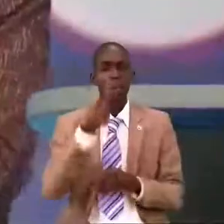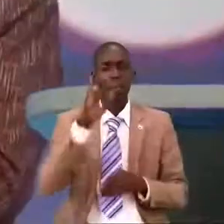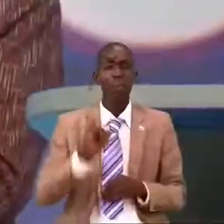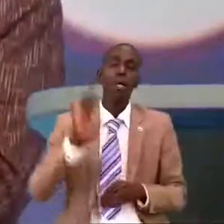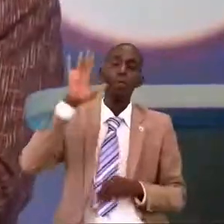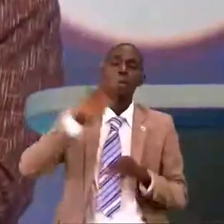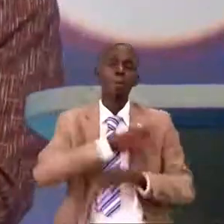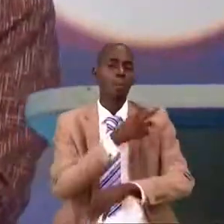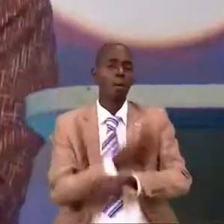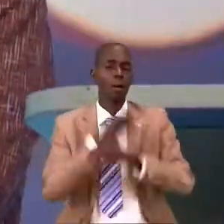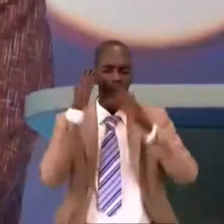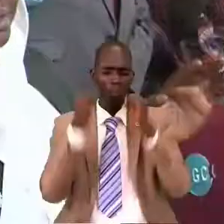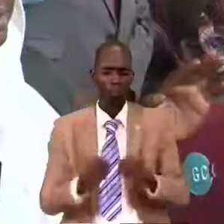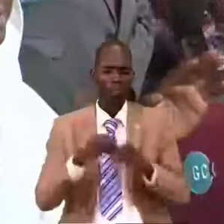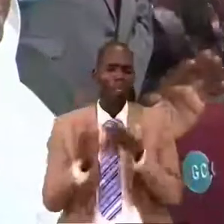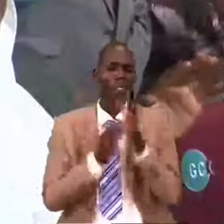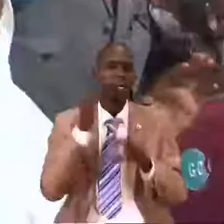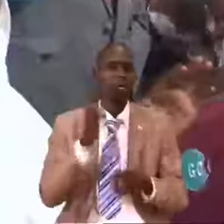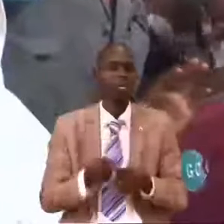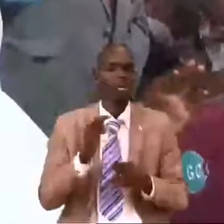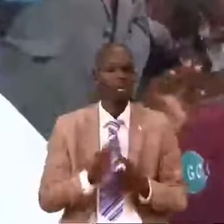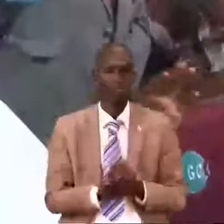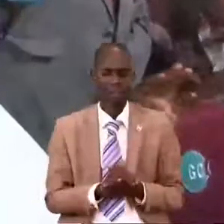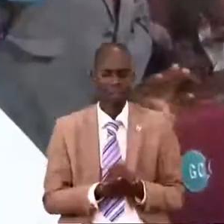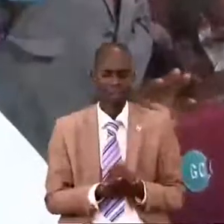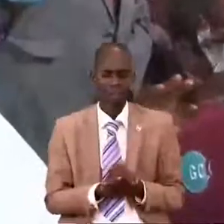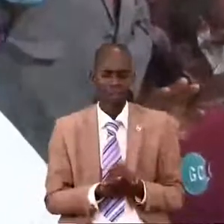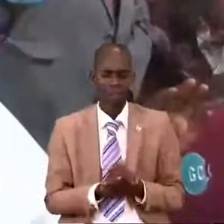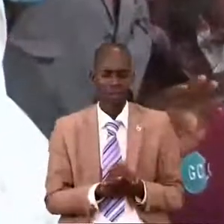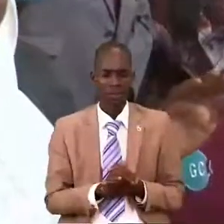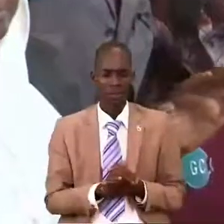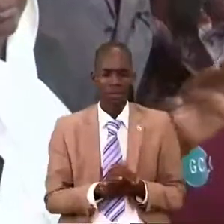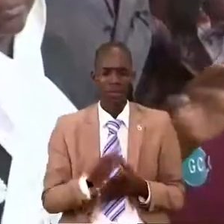Hernie, je prie, sois guéri au nom de Jésus.